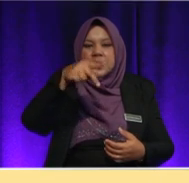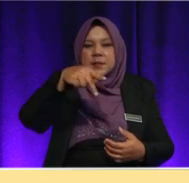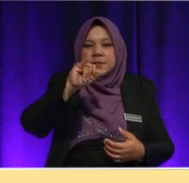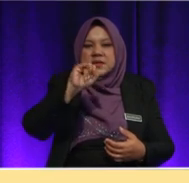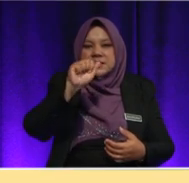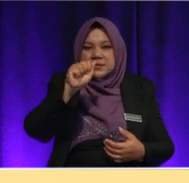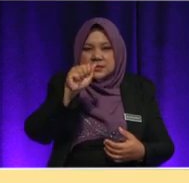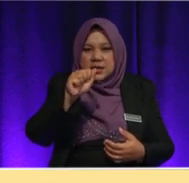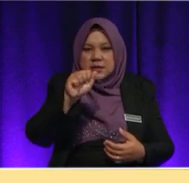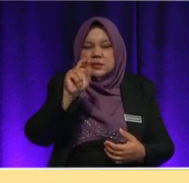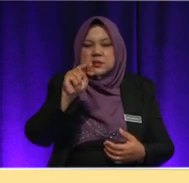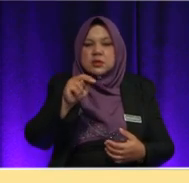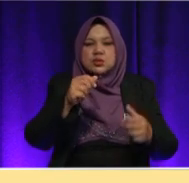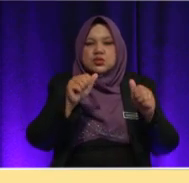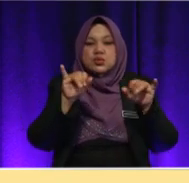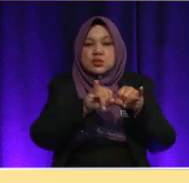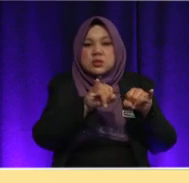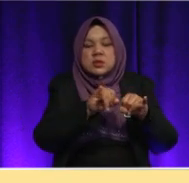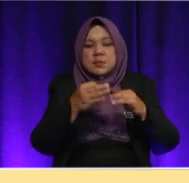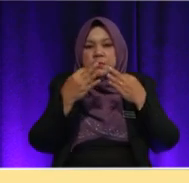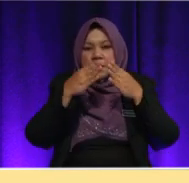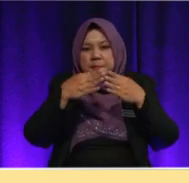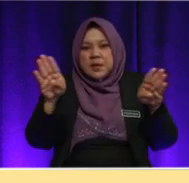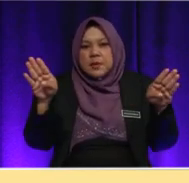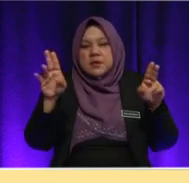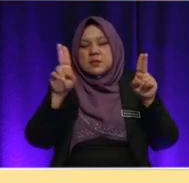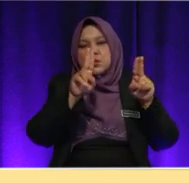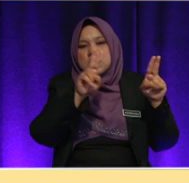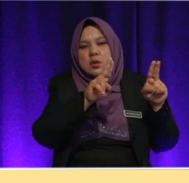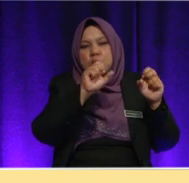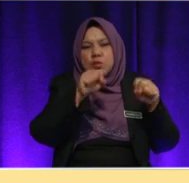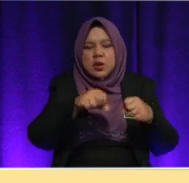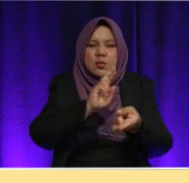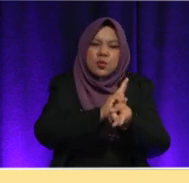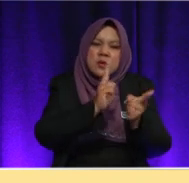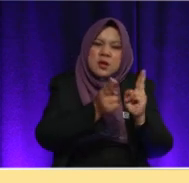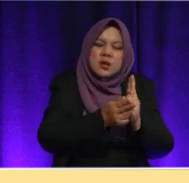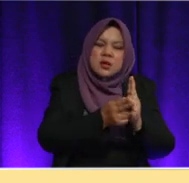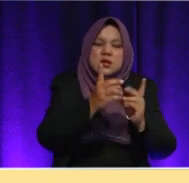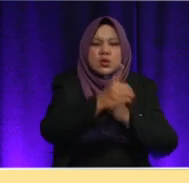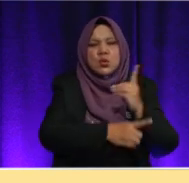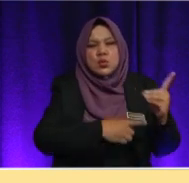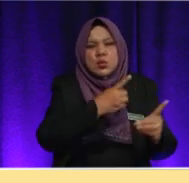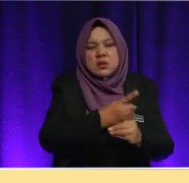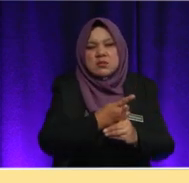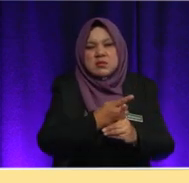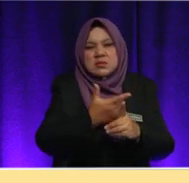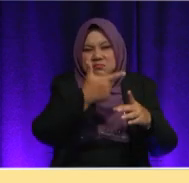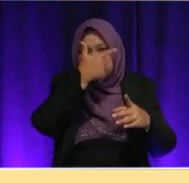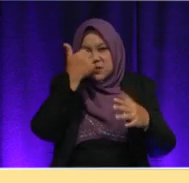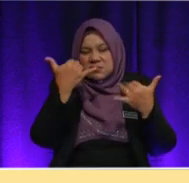Oke pembebasan gas berbahaya boleh menyebabkan kesan perubahan iklim di dunia iklim panas